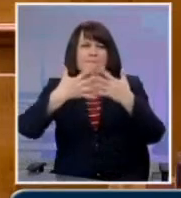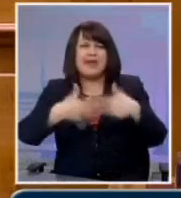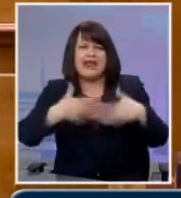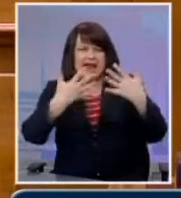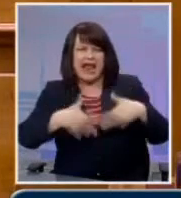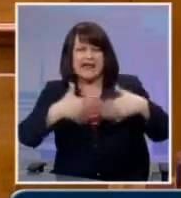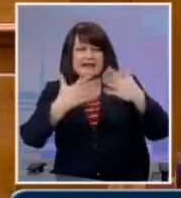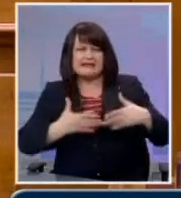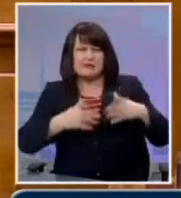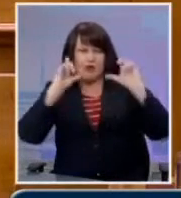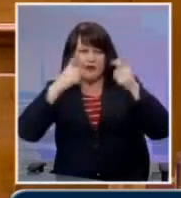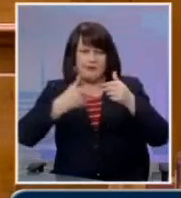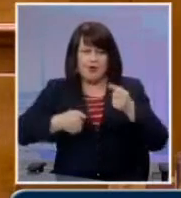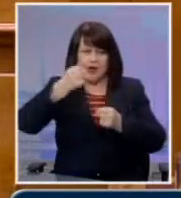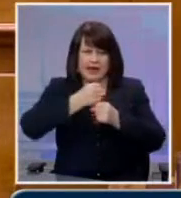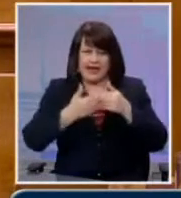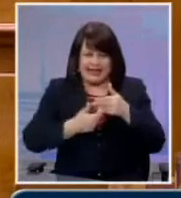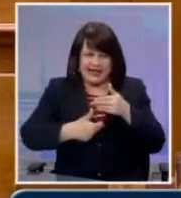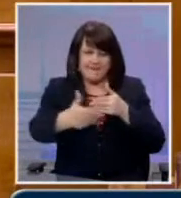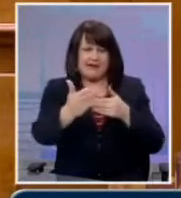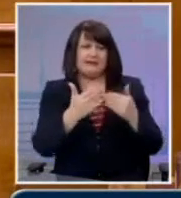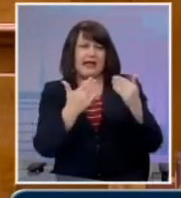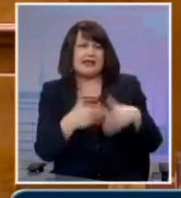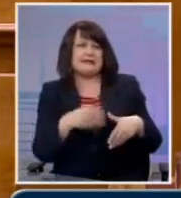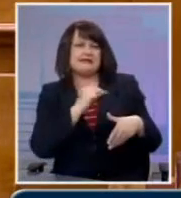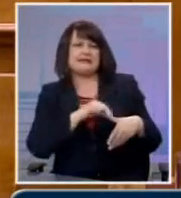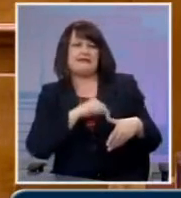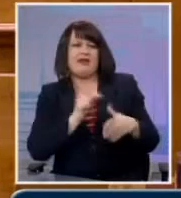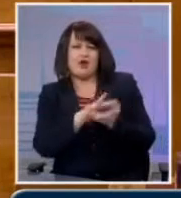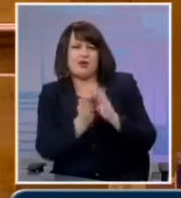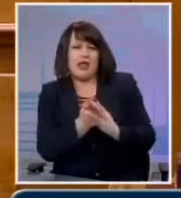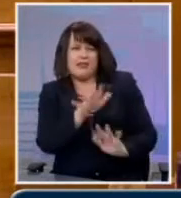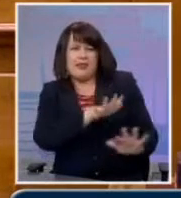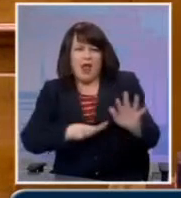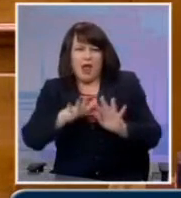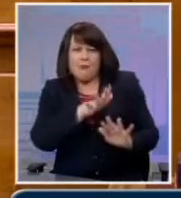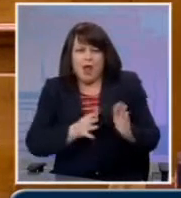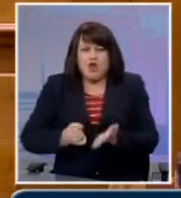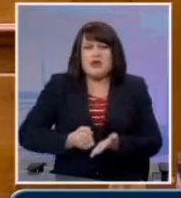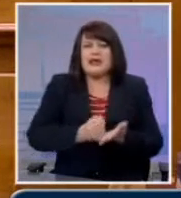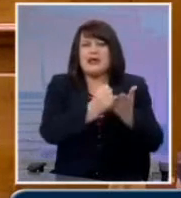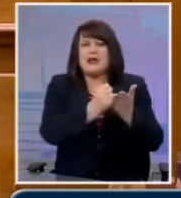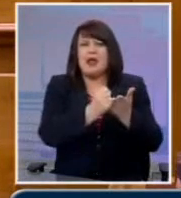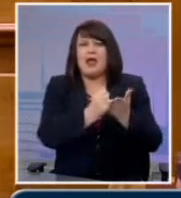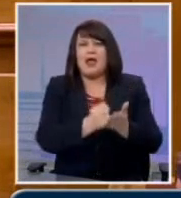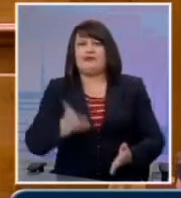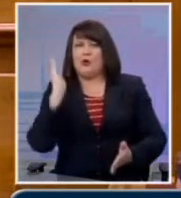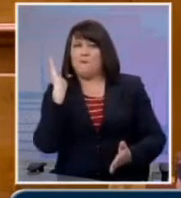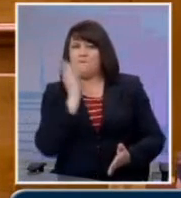μέσα στη μεταπολίτευση, ευνοώντας συγκεκριμένα συμφέροντα διαπλεκόμενα. Το παρακράτος του